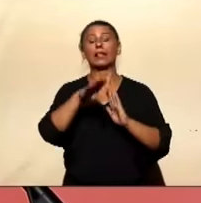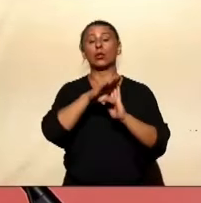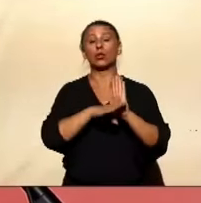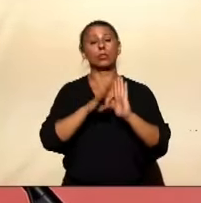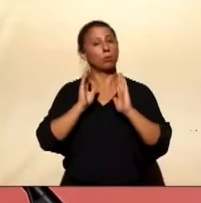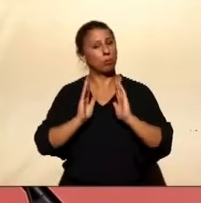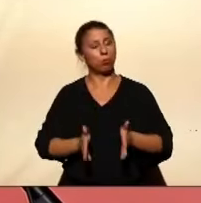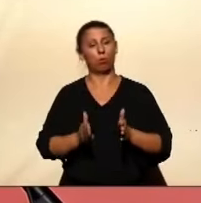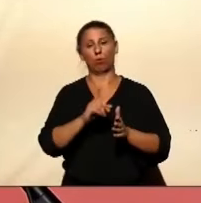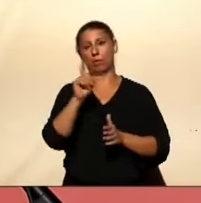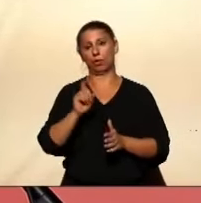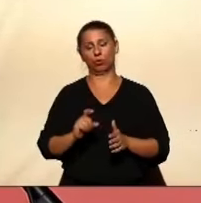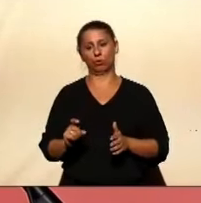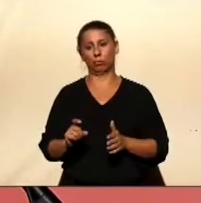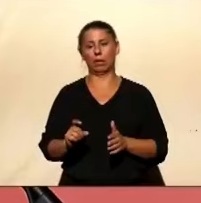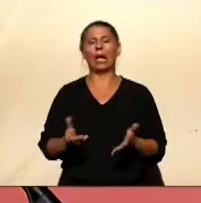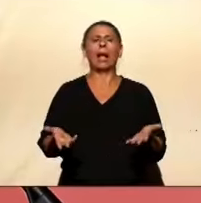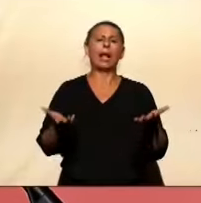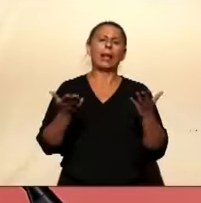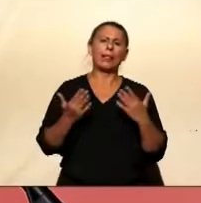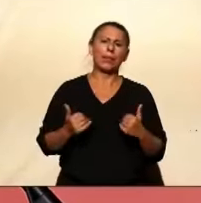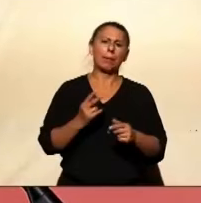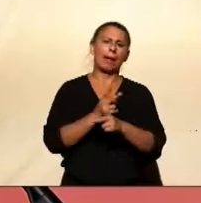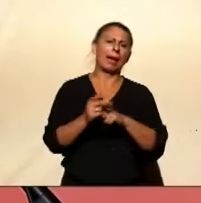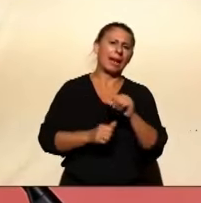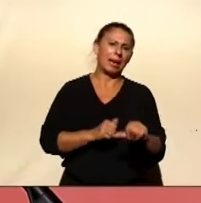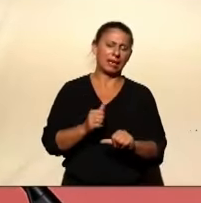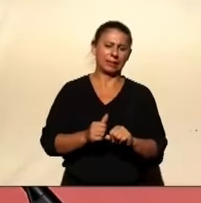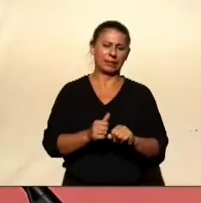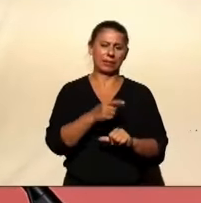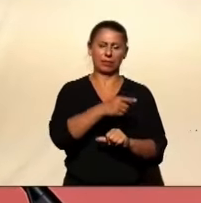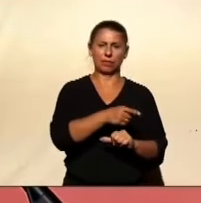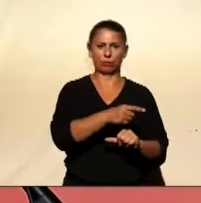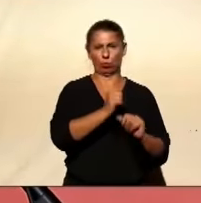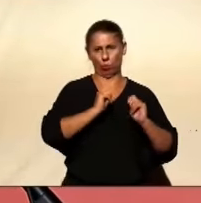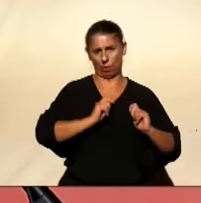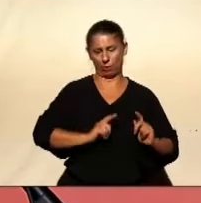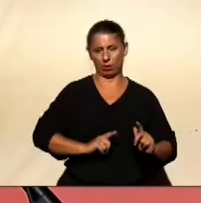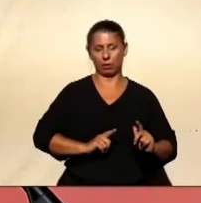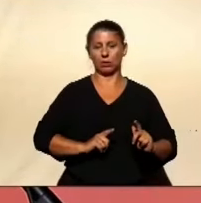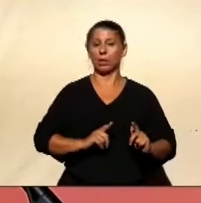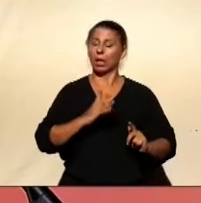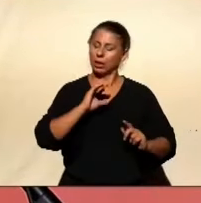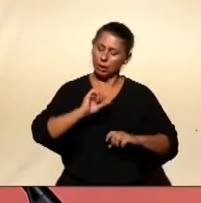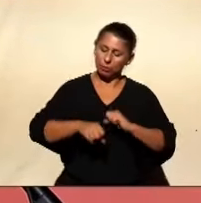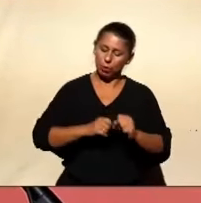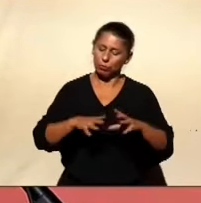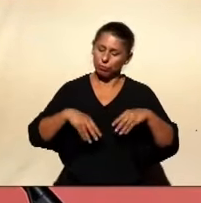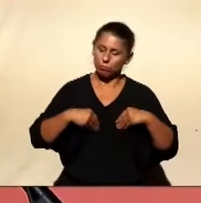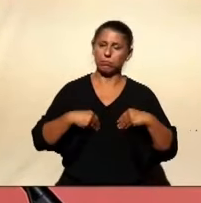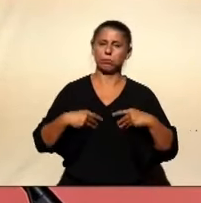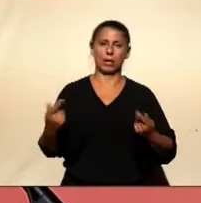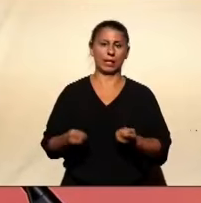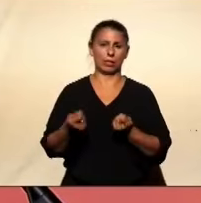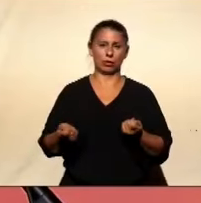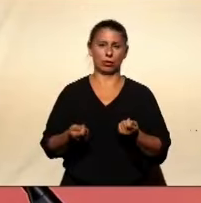που θα μπορούσαμε να ζούμε, πως δεν υπάρχει εναλλακτική τελικά στη βαρβαρότητα, και προσπαθούν να πείσουν τους